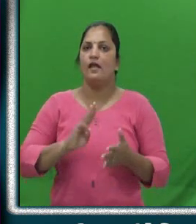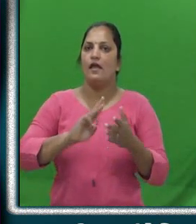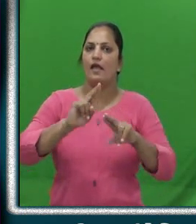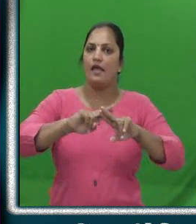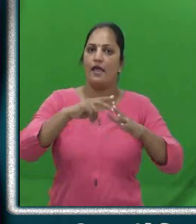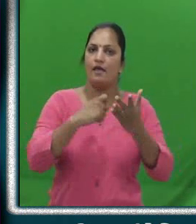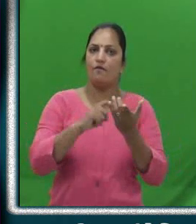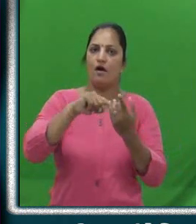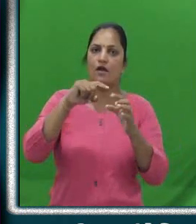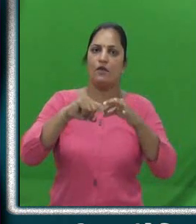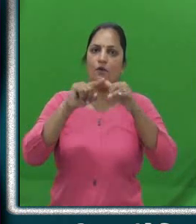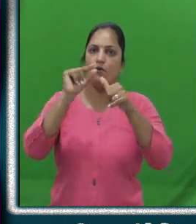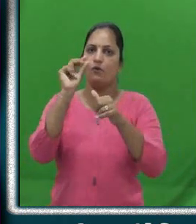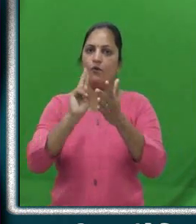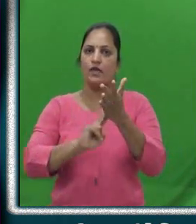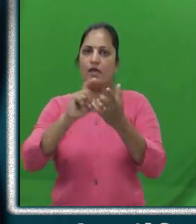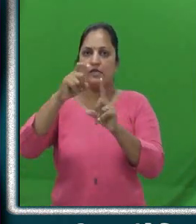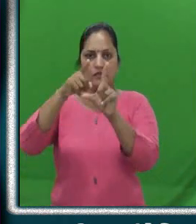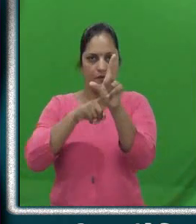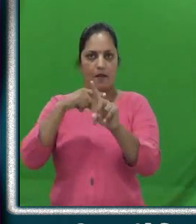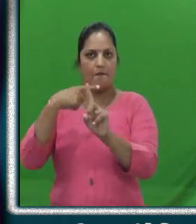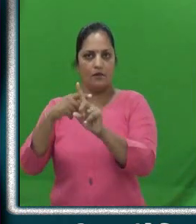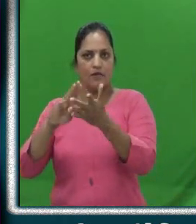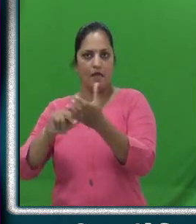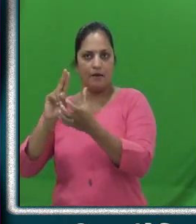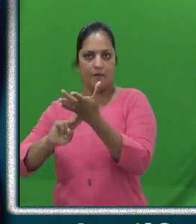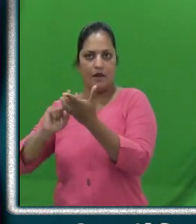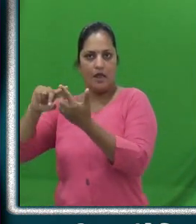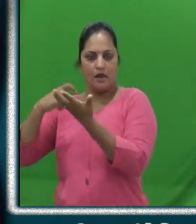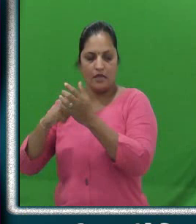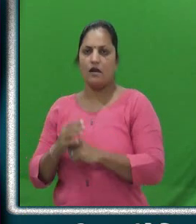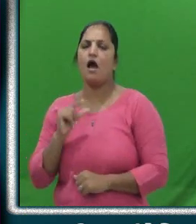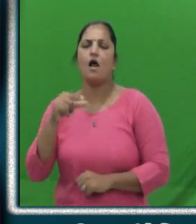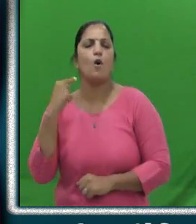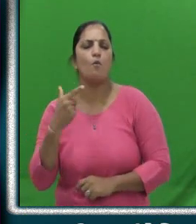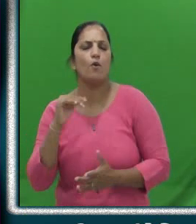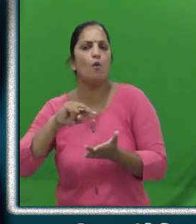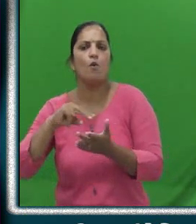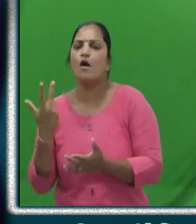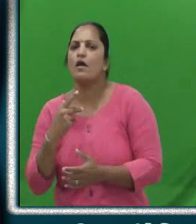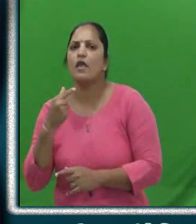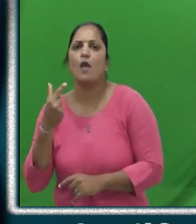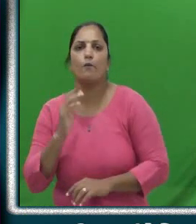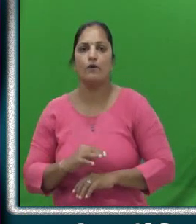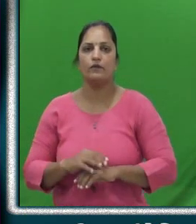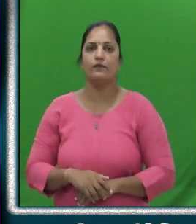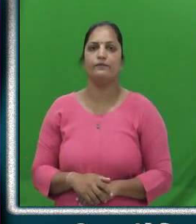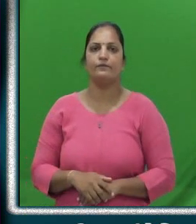મેનર, આ ફંક્શનનો ઉપયોગ સૌથી વધુ થાય છે. હવે કઈ જગ્યાએ આનો ઉપયોગ